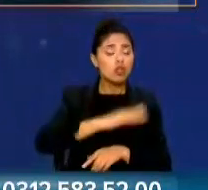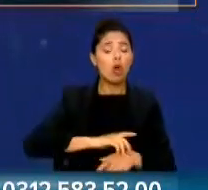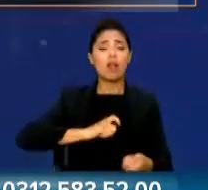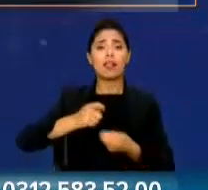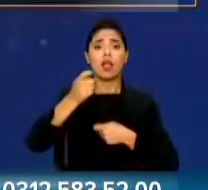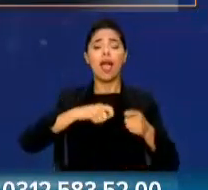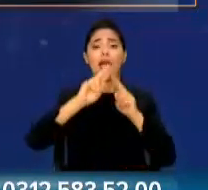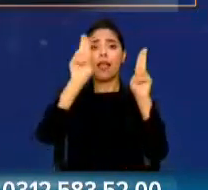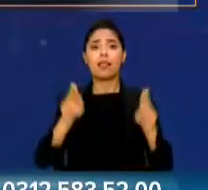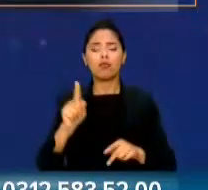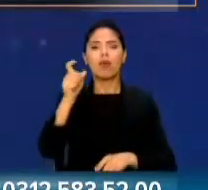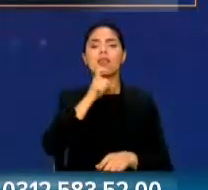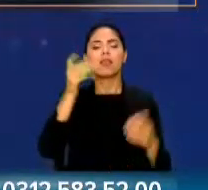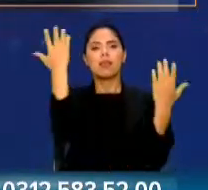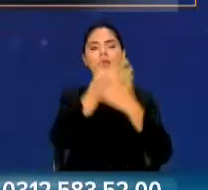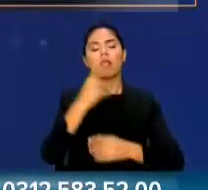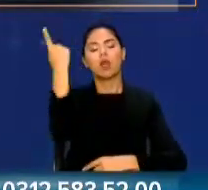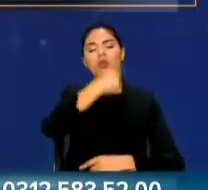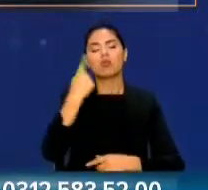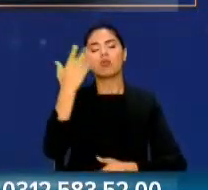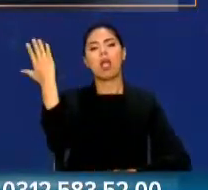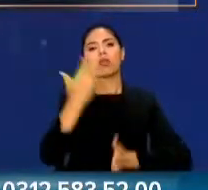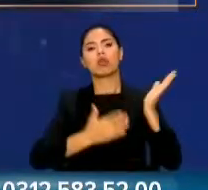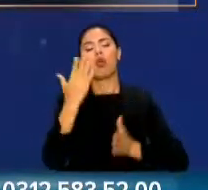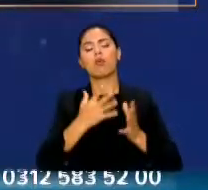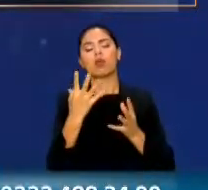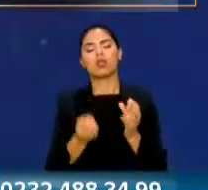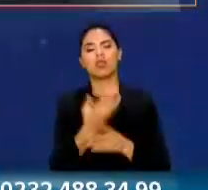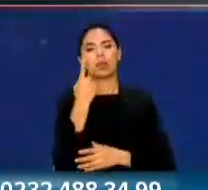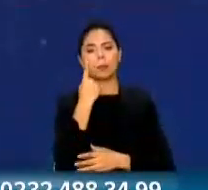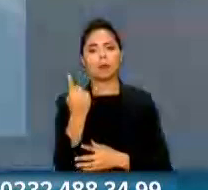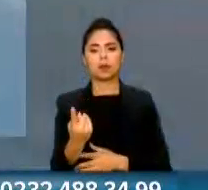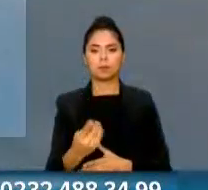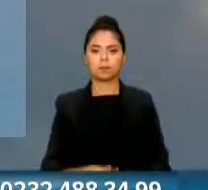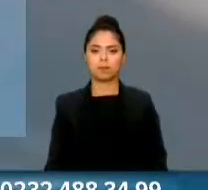esnafın olayı yanlış anlaması ve bir linç girişimi.